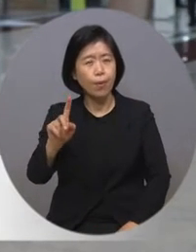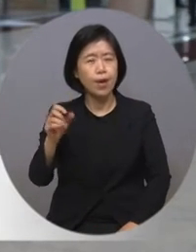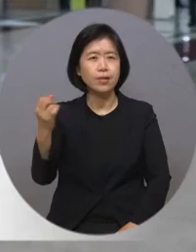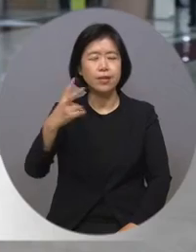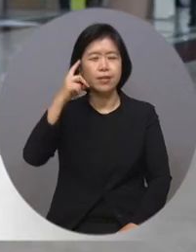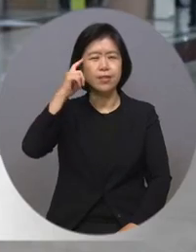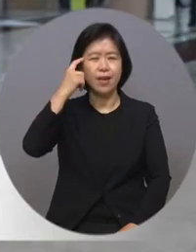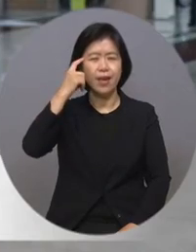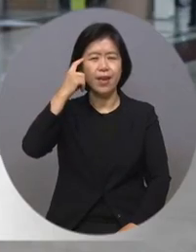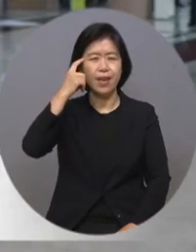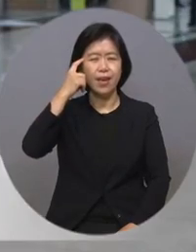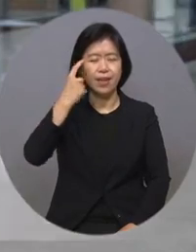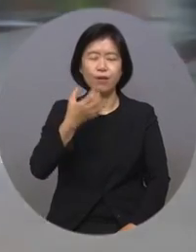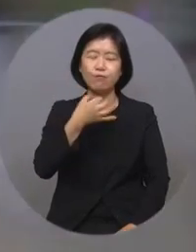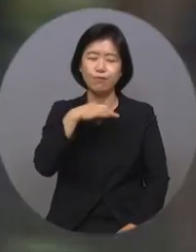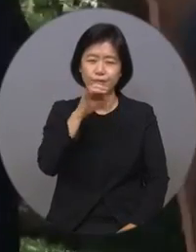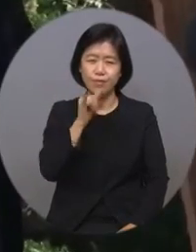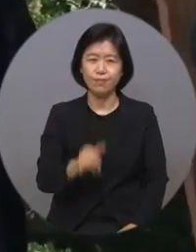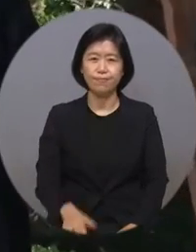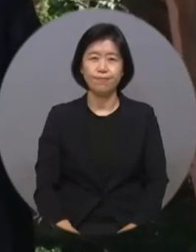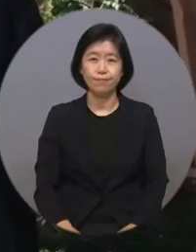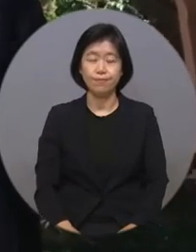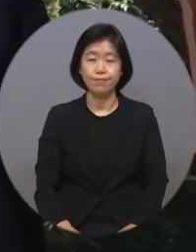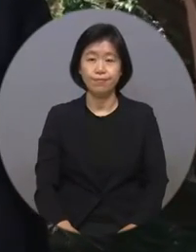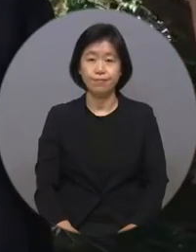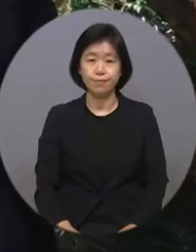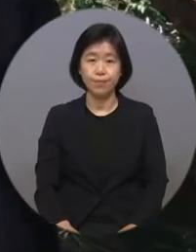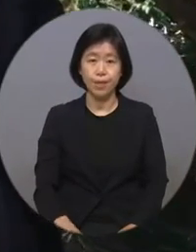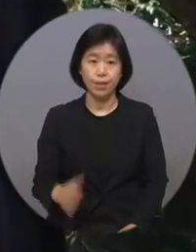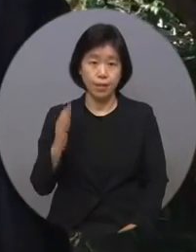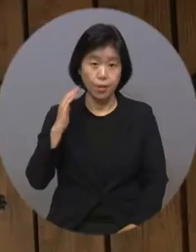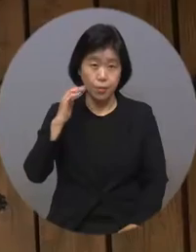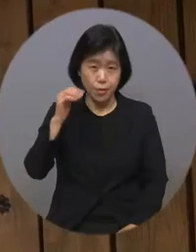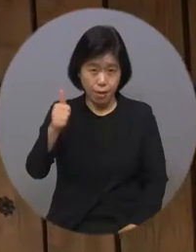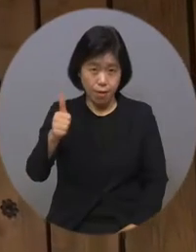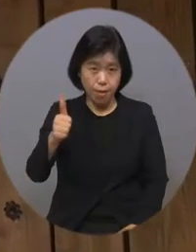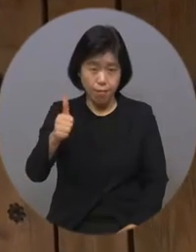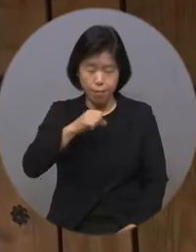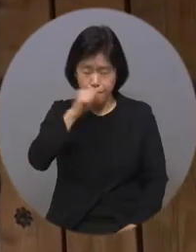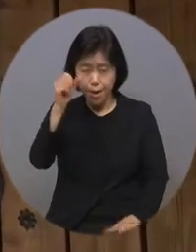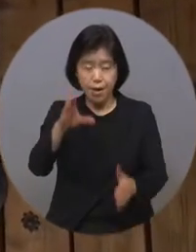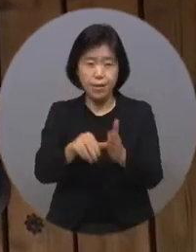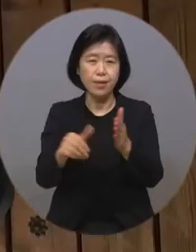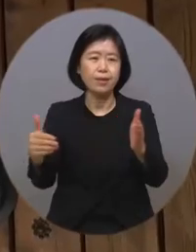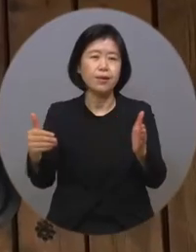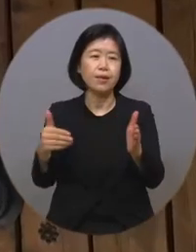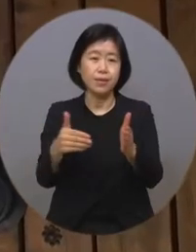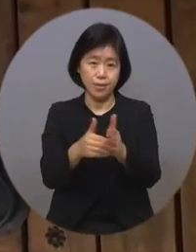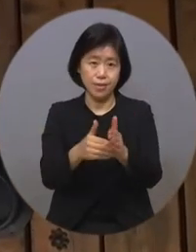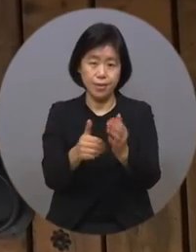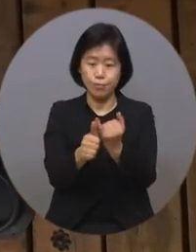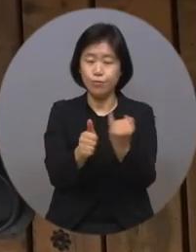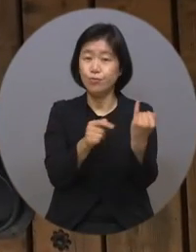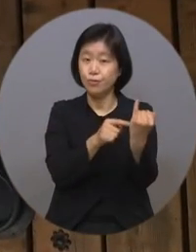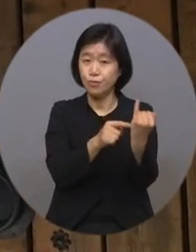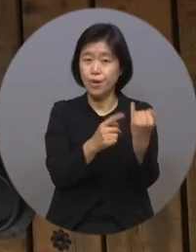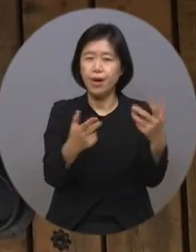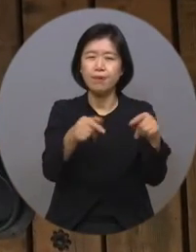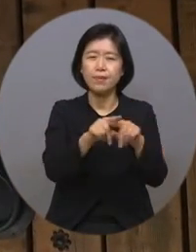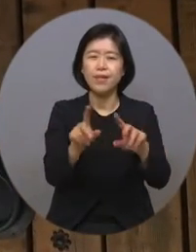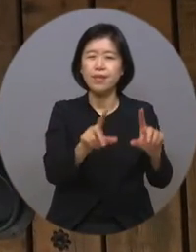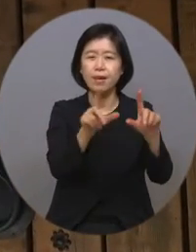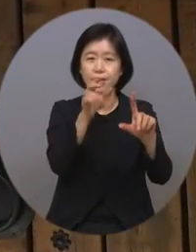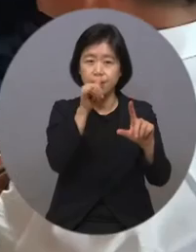생각해보는 유익한 시간이었습니다. 대통령 당선 때까지 부인 이의호 여사와 함께 거주했던